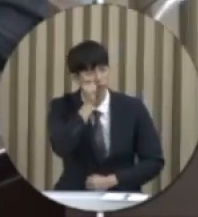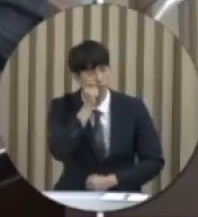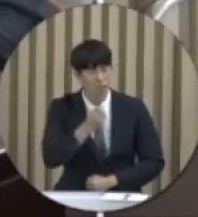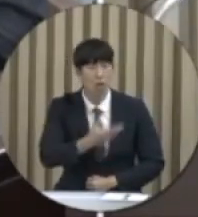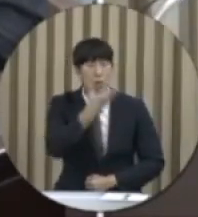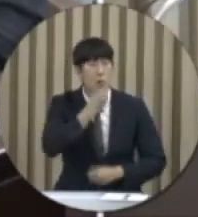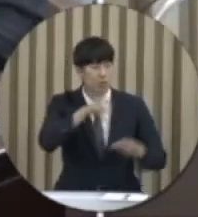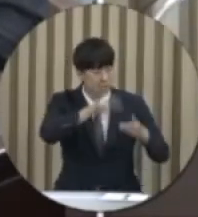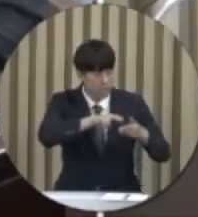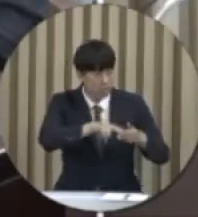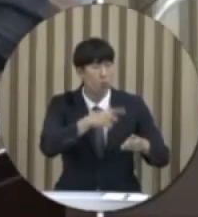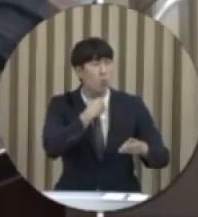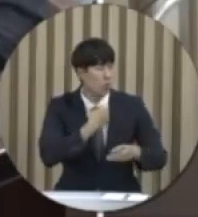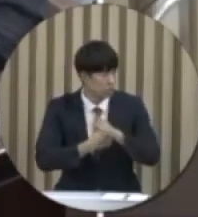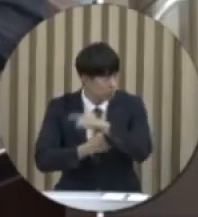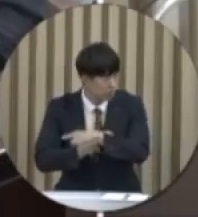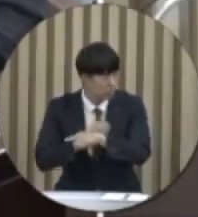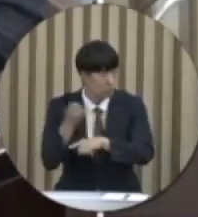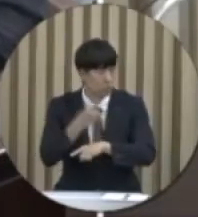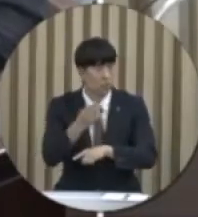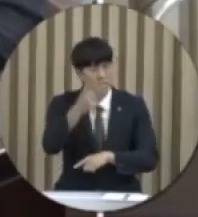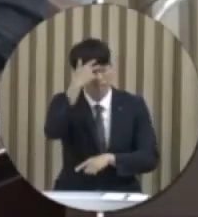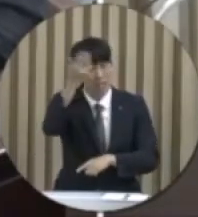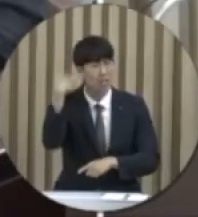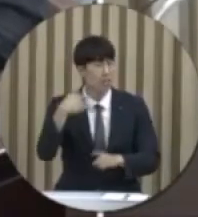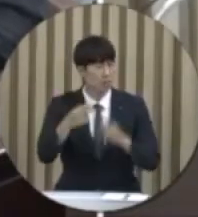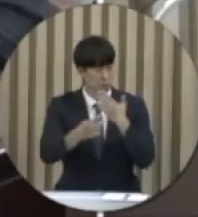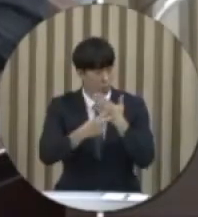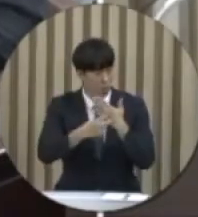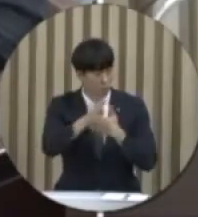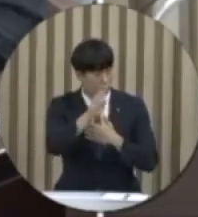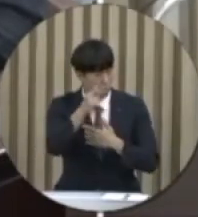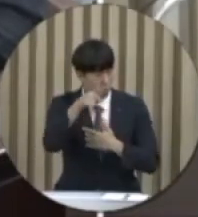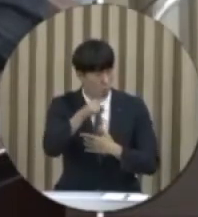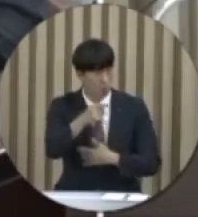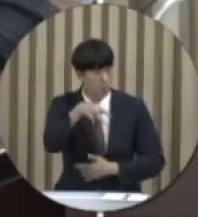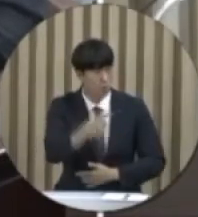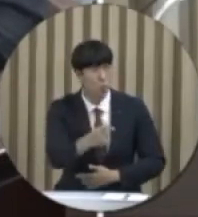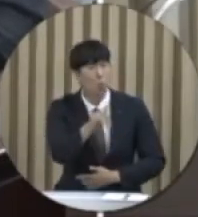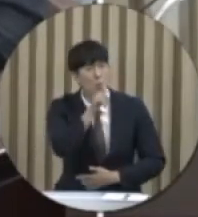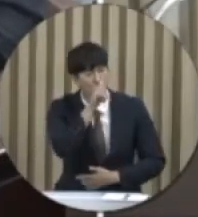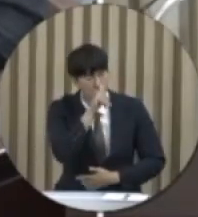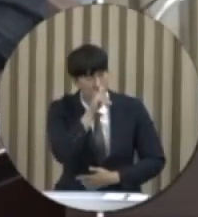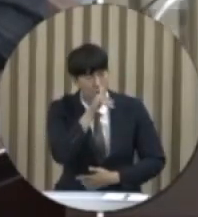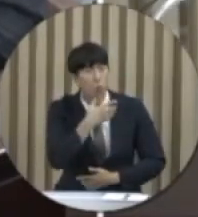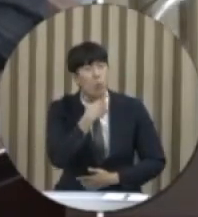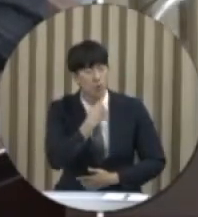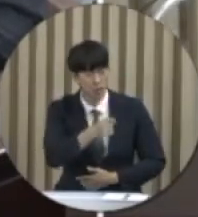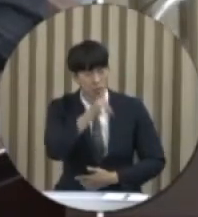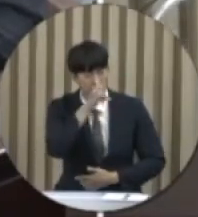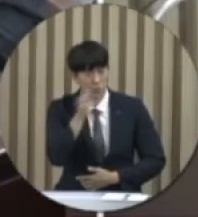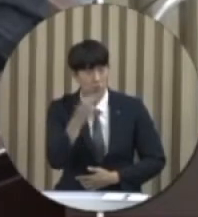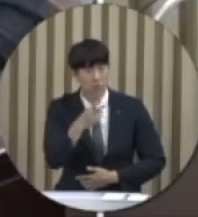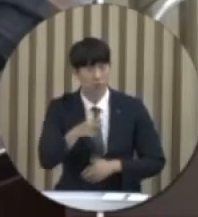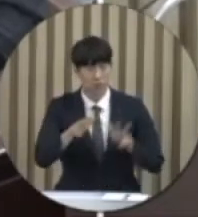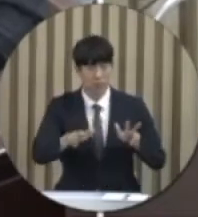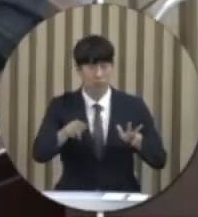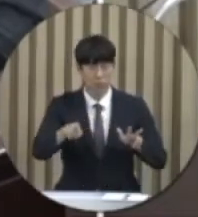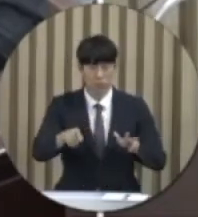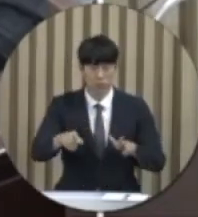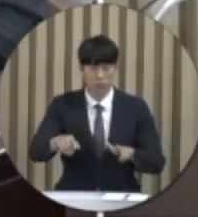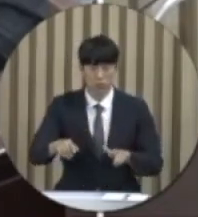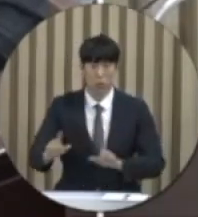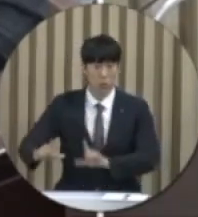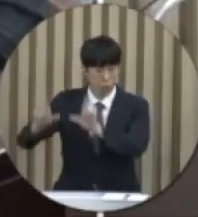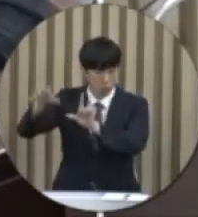복지센터를 원하고 있고요. 또 예전에는 보건소도 들어올 계획에 있었습니다. 지금 현재 동북권의 보건소는